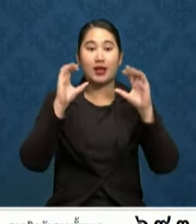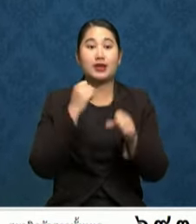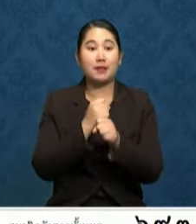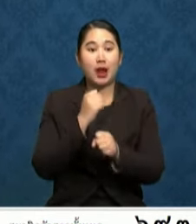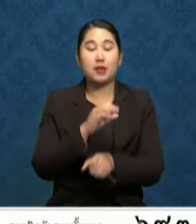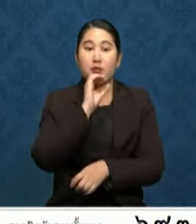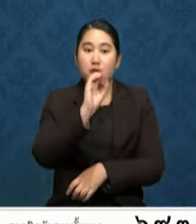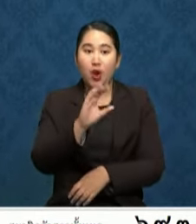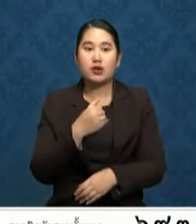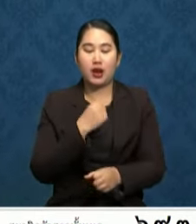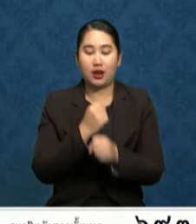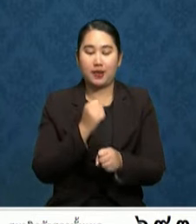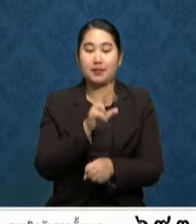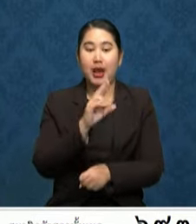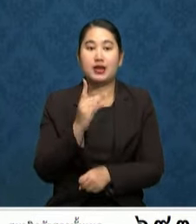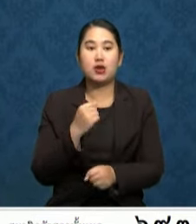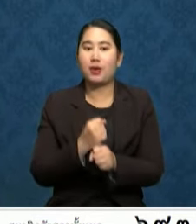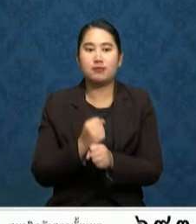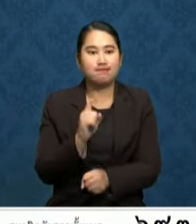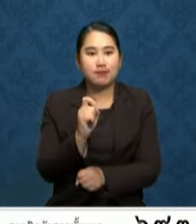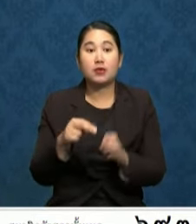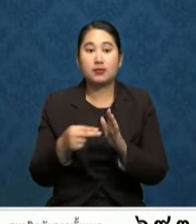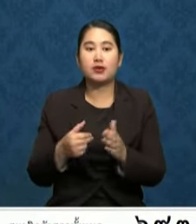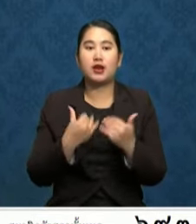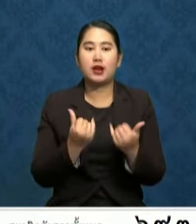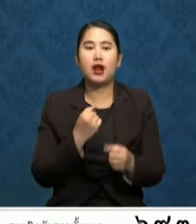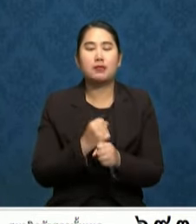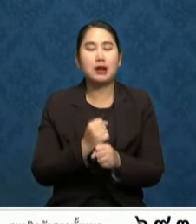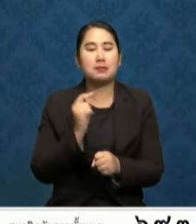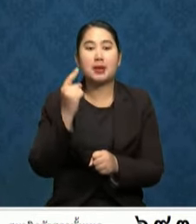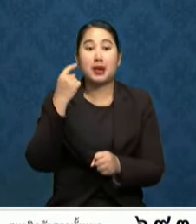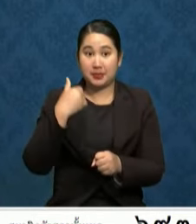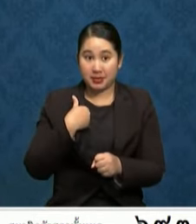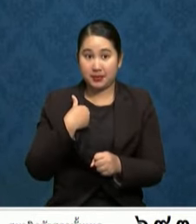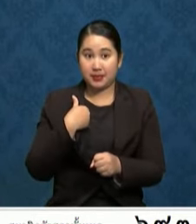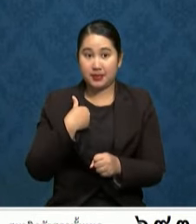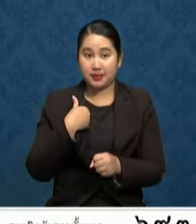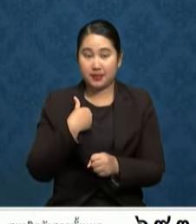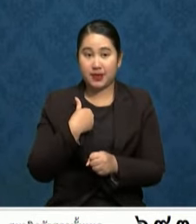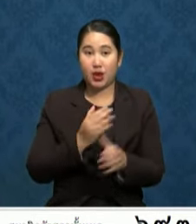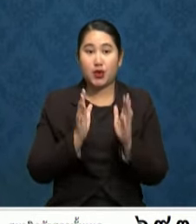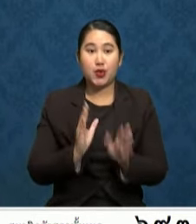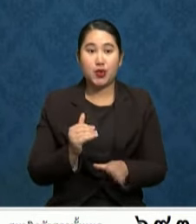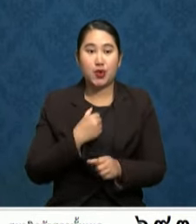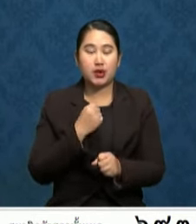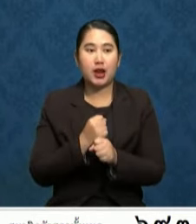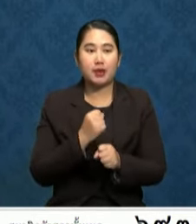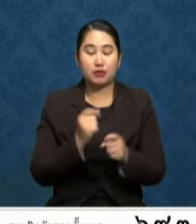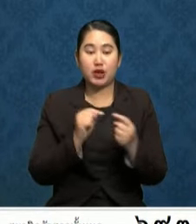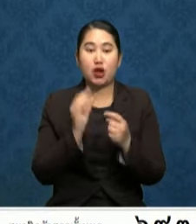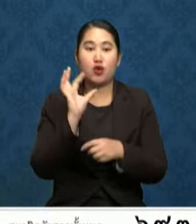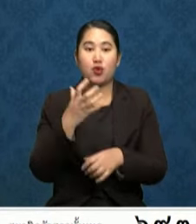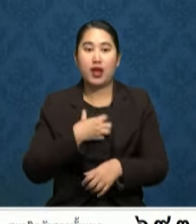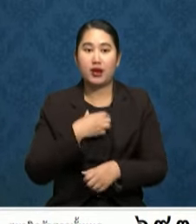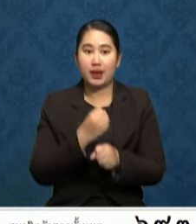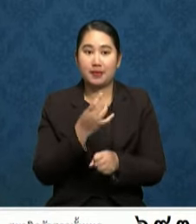คิดว่าเราจะเป็นสร้าง r&dแล้วก็คงไม่ได้เราก็เลยมานั่งเลยว่าเราสร้างมาใหม่มั้ยหาคนที่เข้าใจว่าตลาดนี้โลกต้องการ